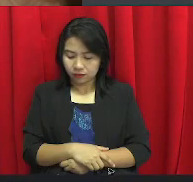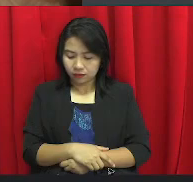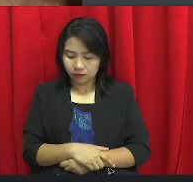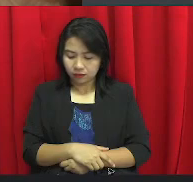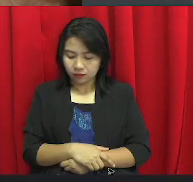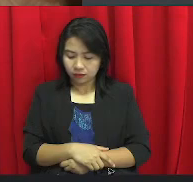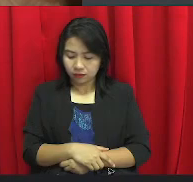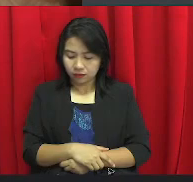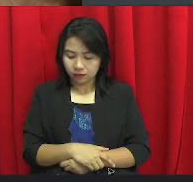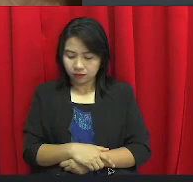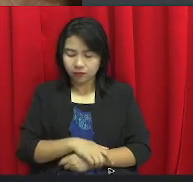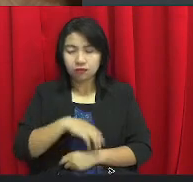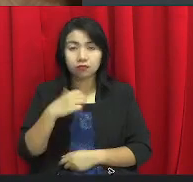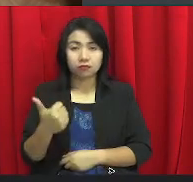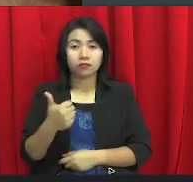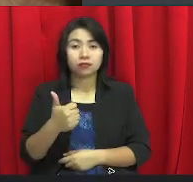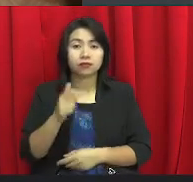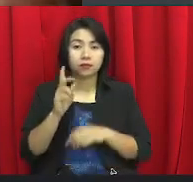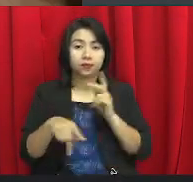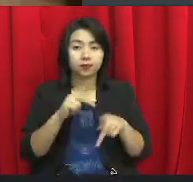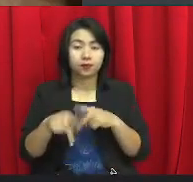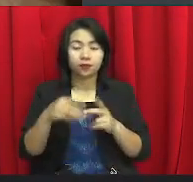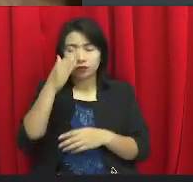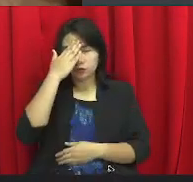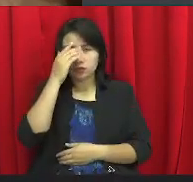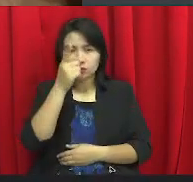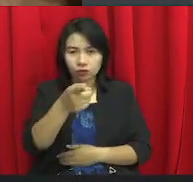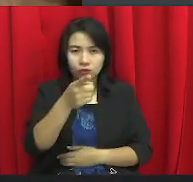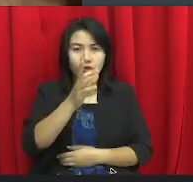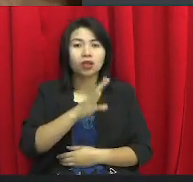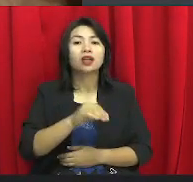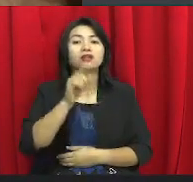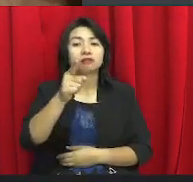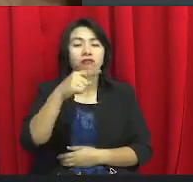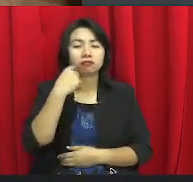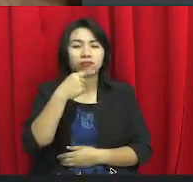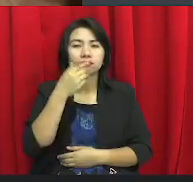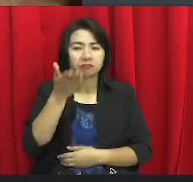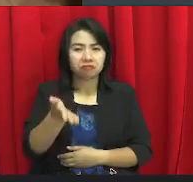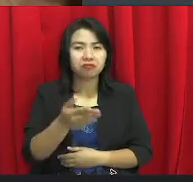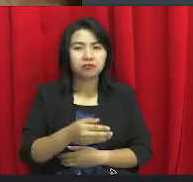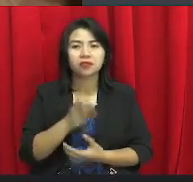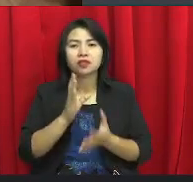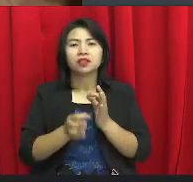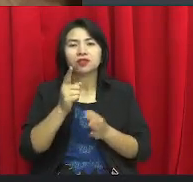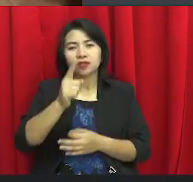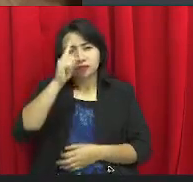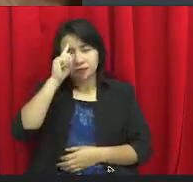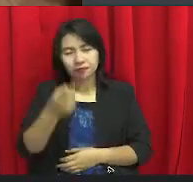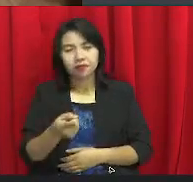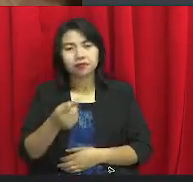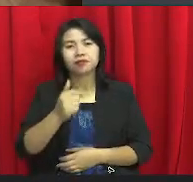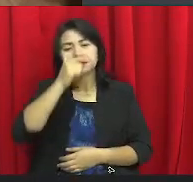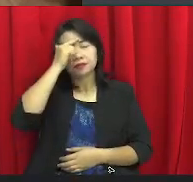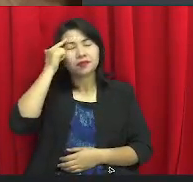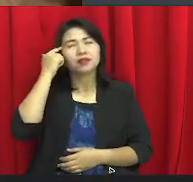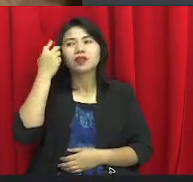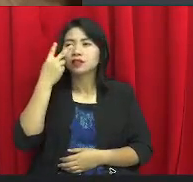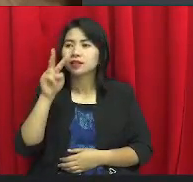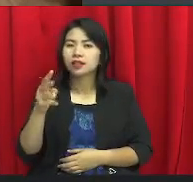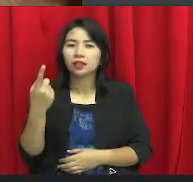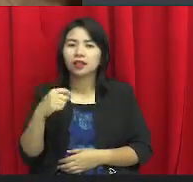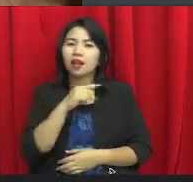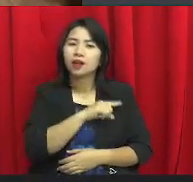na. No, bakit? Dahil lang sa standard o sa quality ng buhay Kristiyano natin. So kaya mga kapatid,